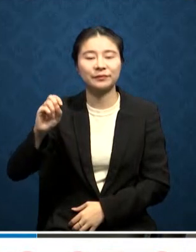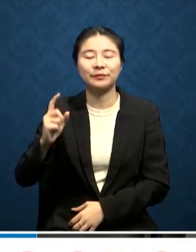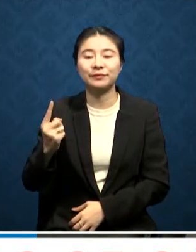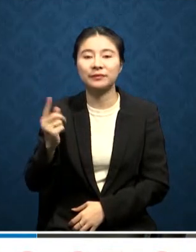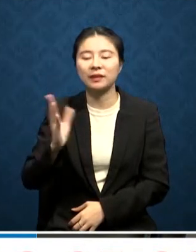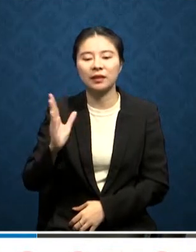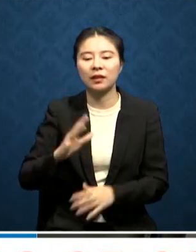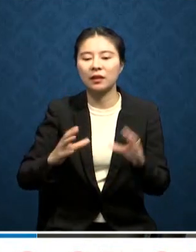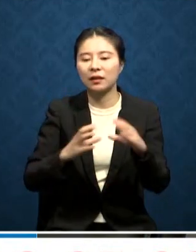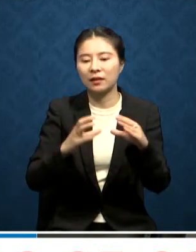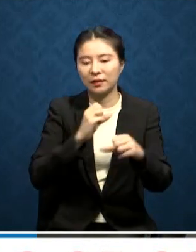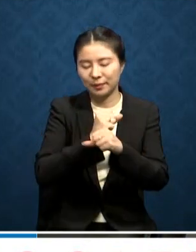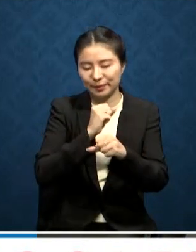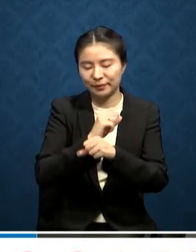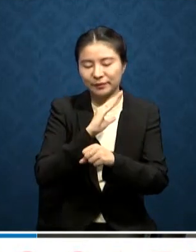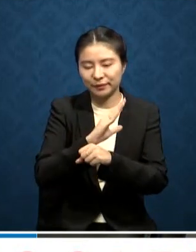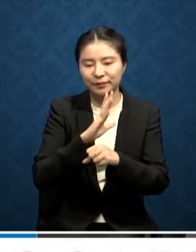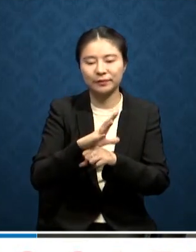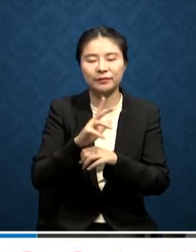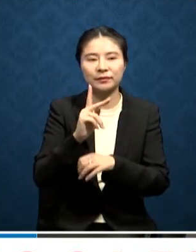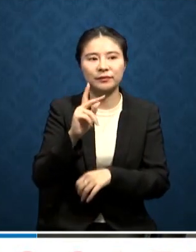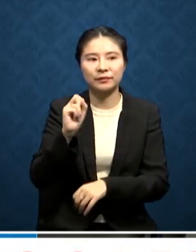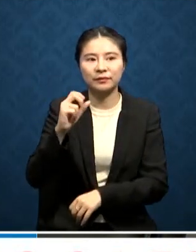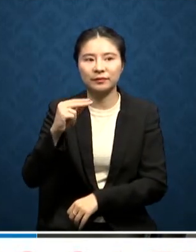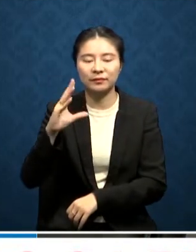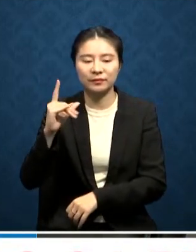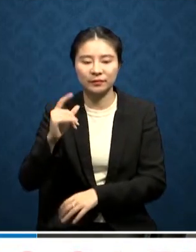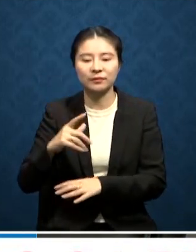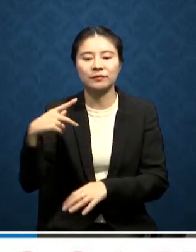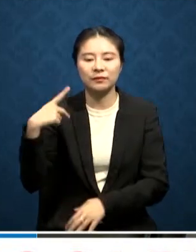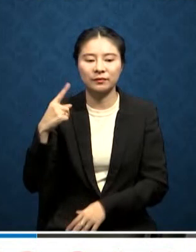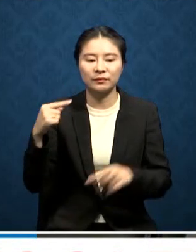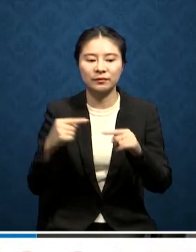ของท่านและเกิดประโยชน์กับพี่น้องประชาชนขอบคุณครับ